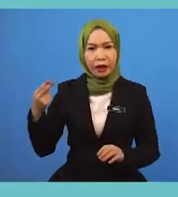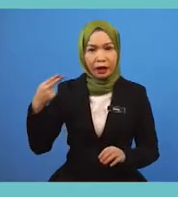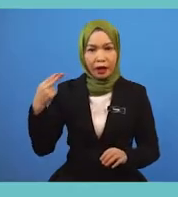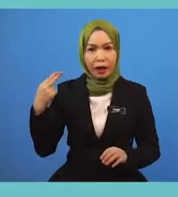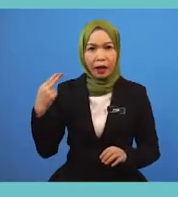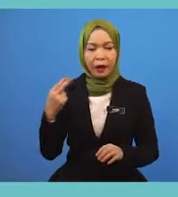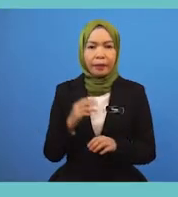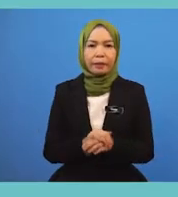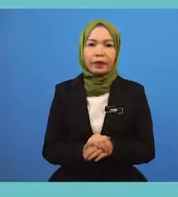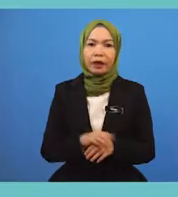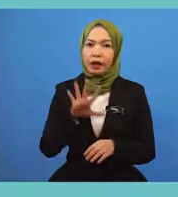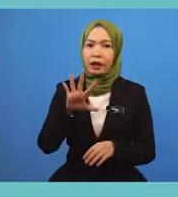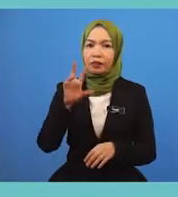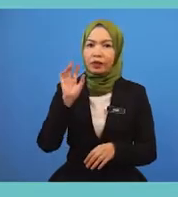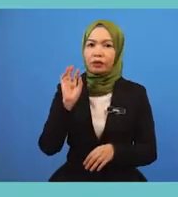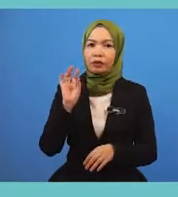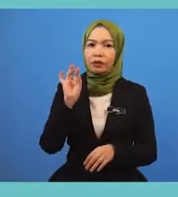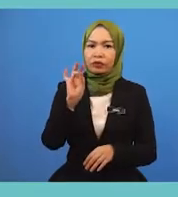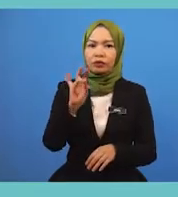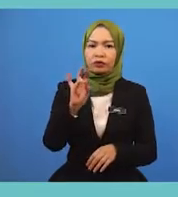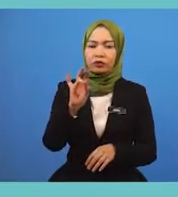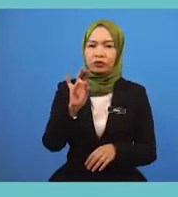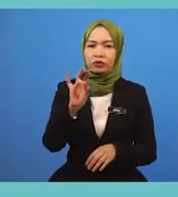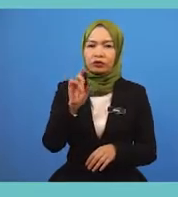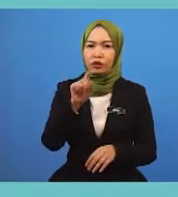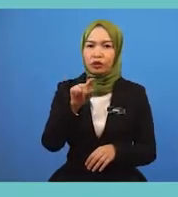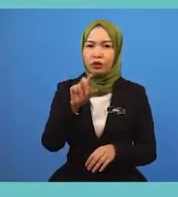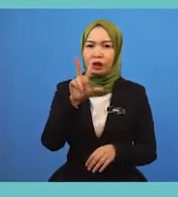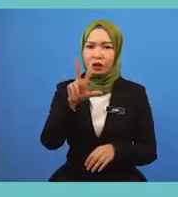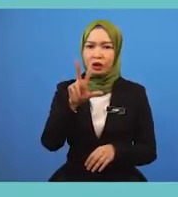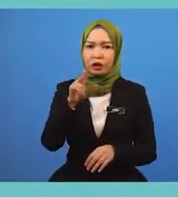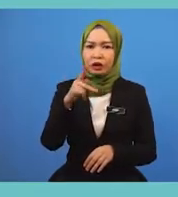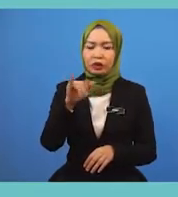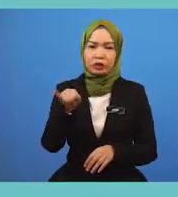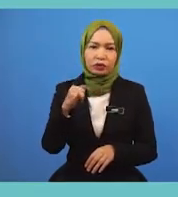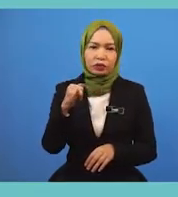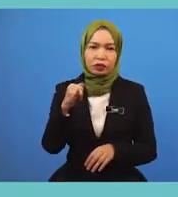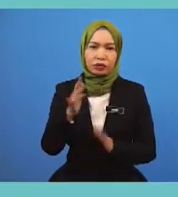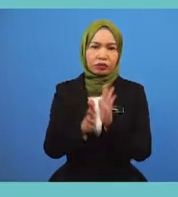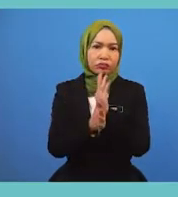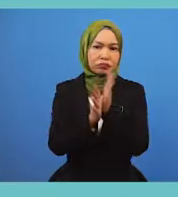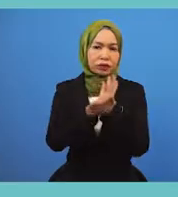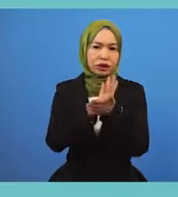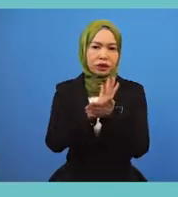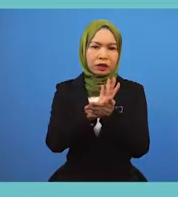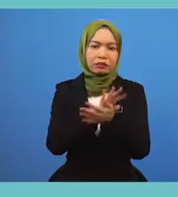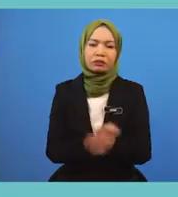sebanyak 57.3 kilojoule. Maka